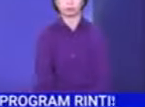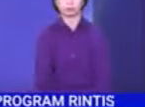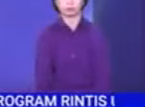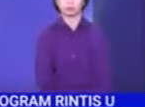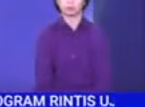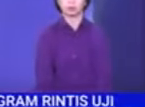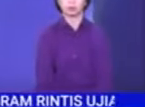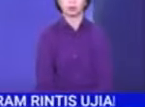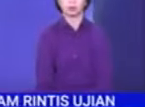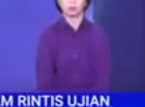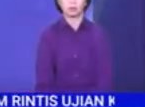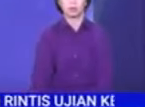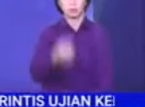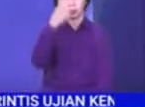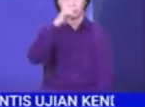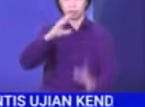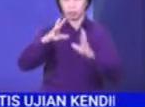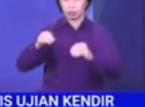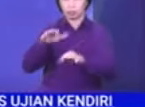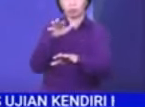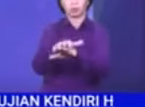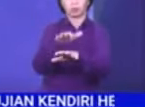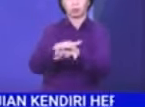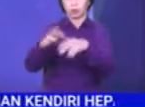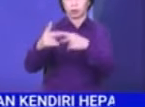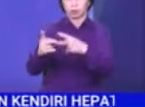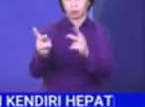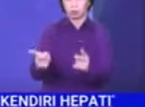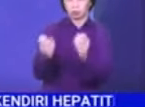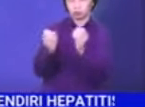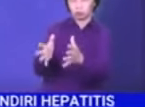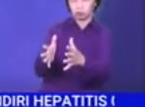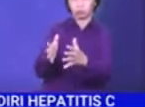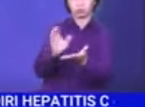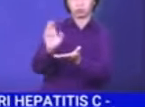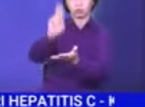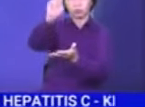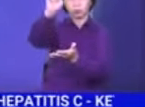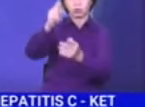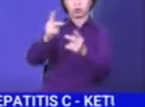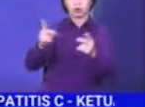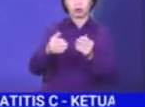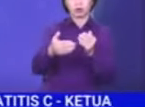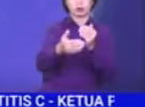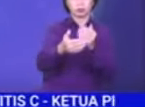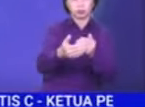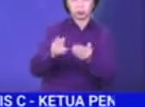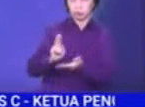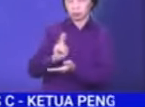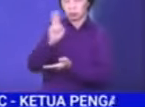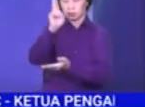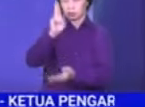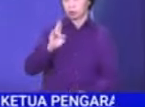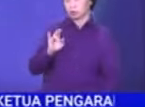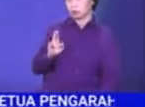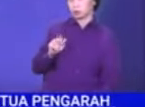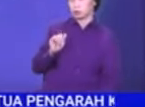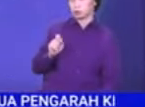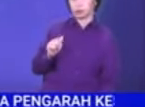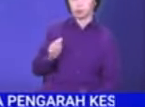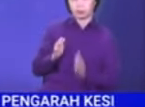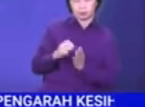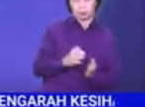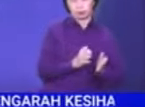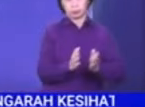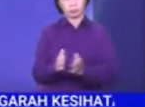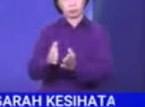hai hai Hai Baginda atthasila makan kotak-kotak pakai di sekitar kampus dan kau sampai katanya jenis teknologi marai MPASI